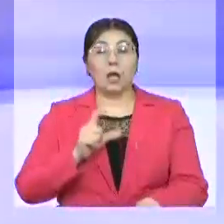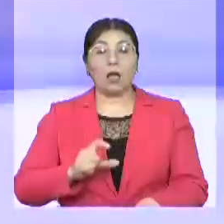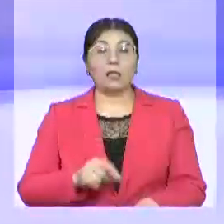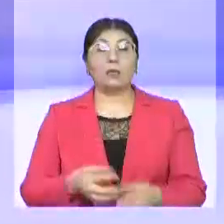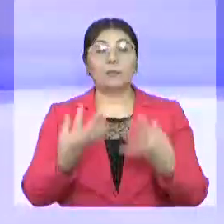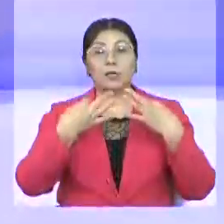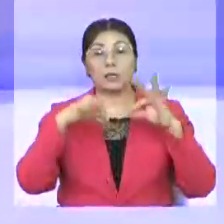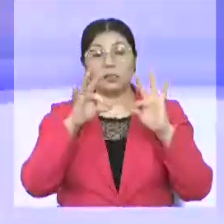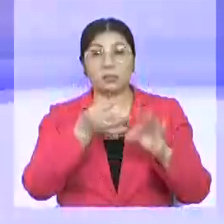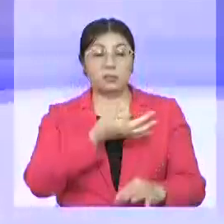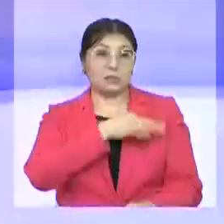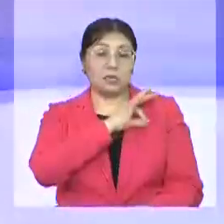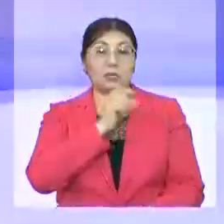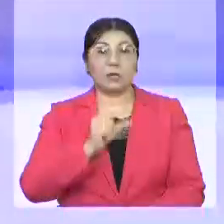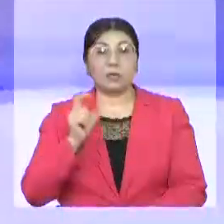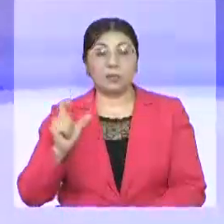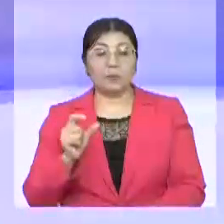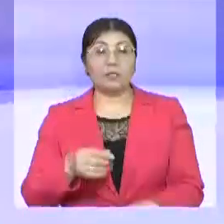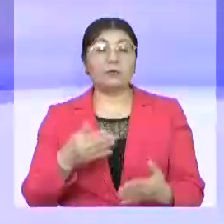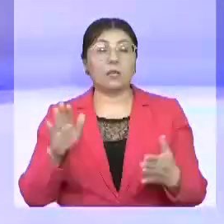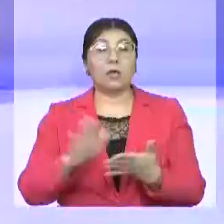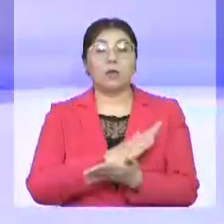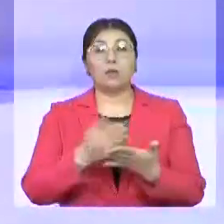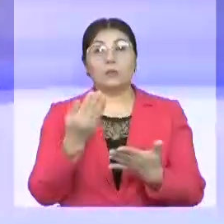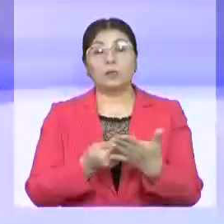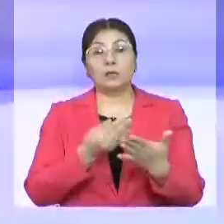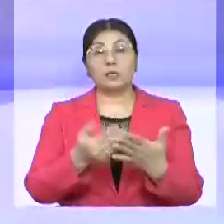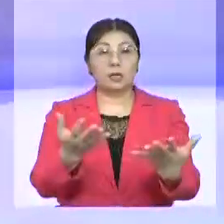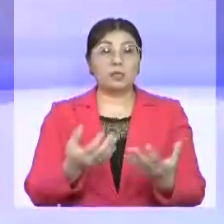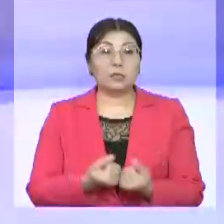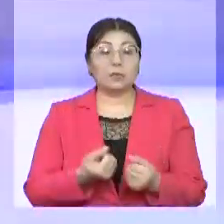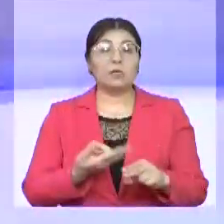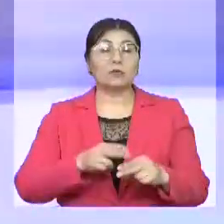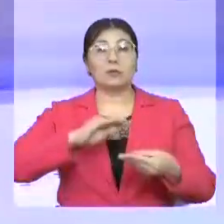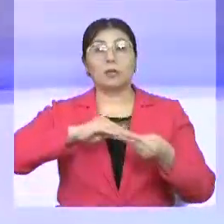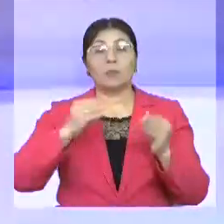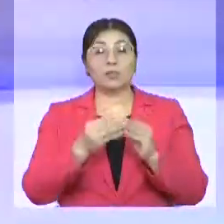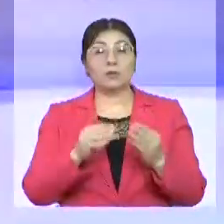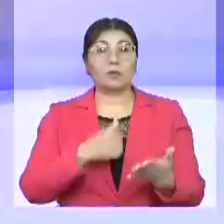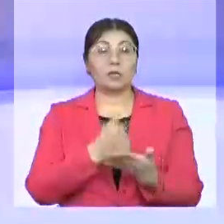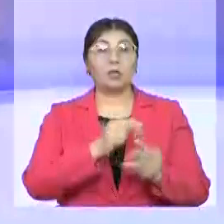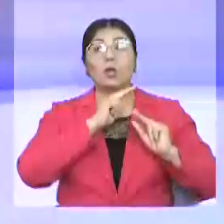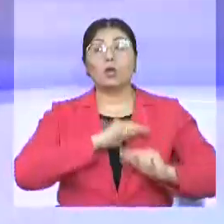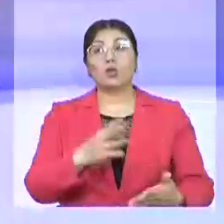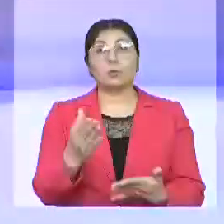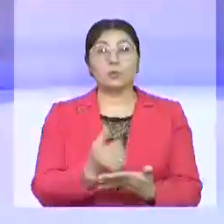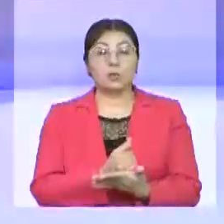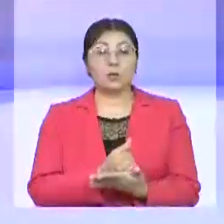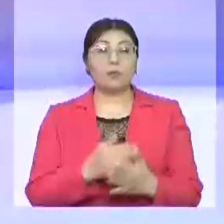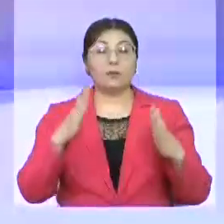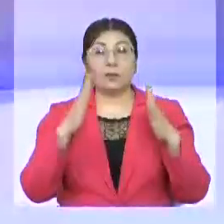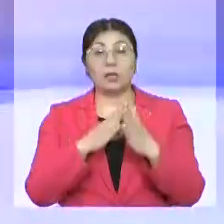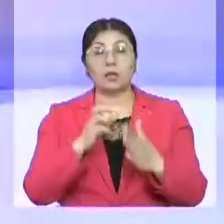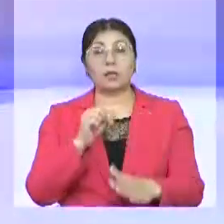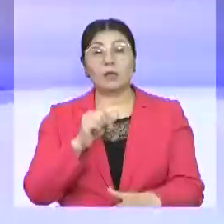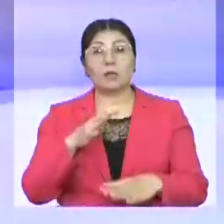заңгерлер мен мемлекеттік органдардың өкілдерінен тегін кеңес алды. Тұрғындардың түйткілді мәселелері негізінен жұмысқа орналасу, тұрғын үй мен